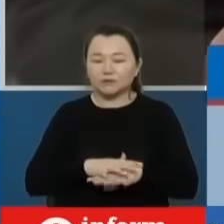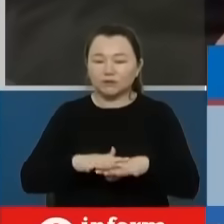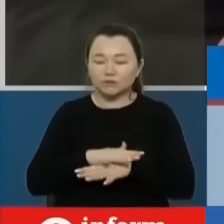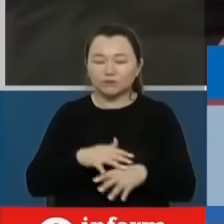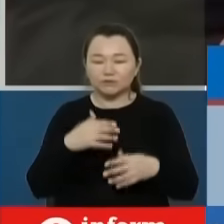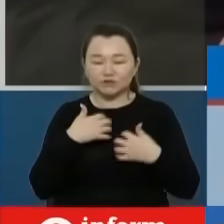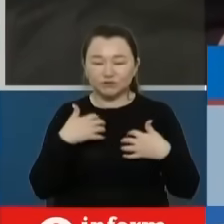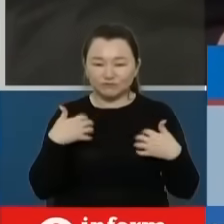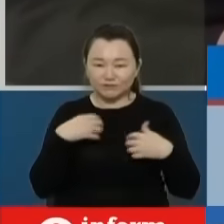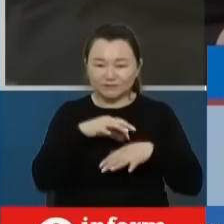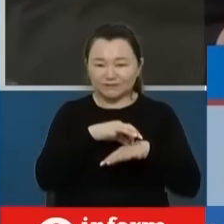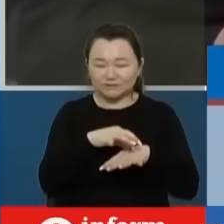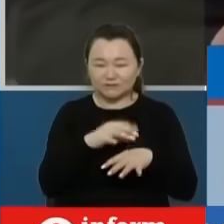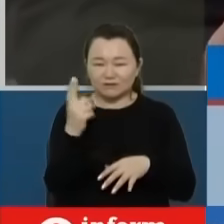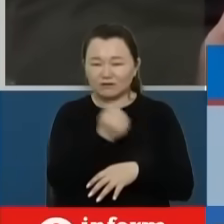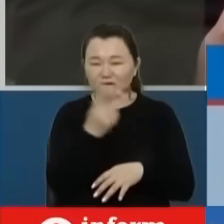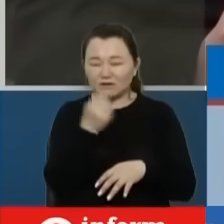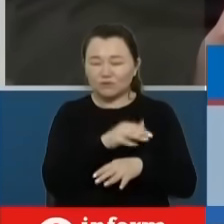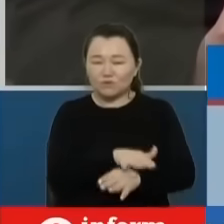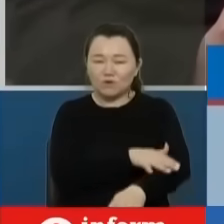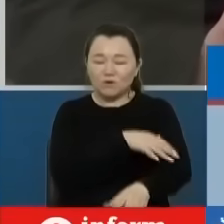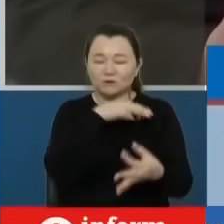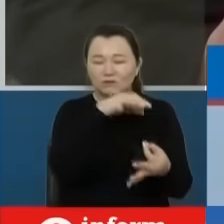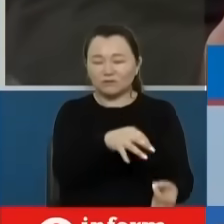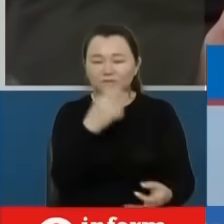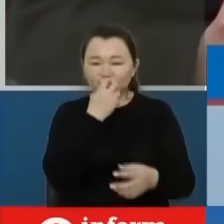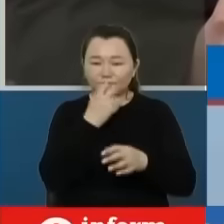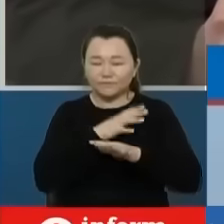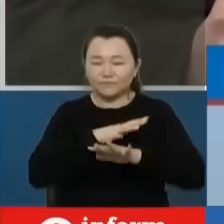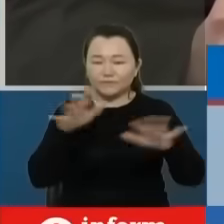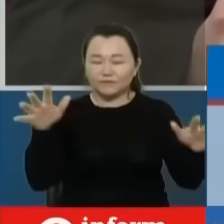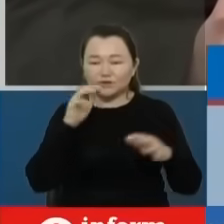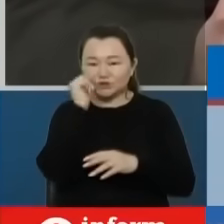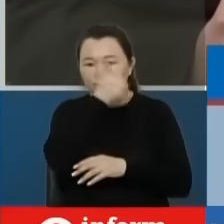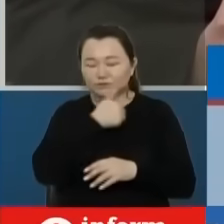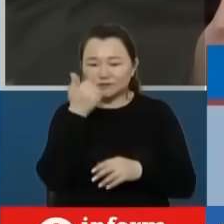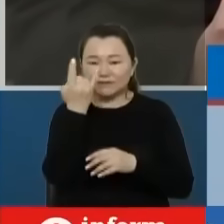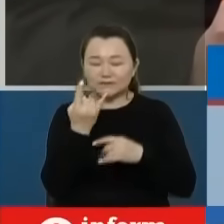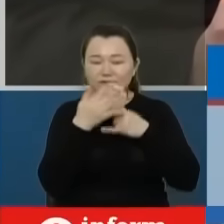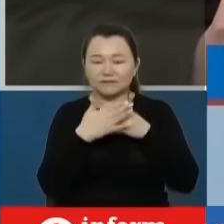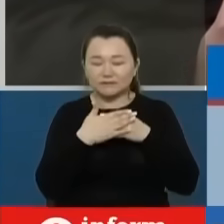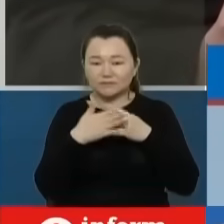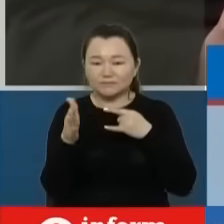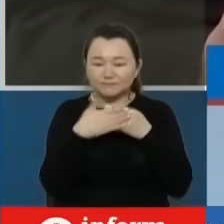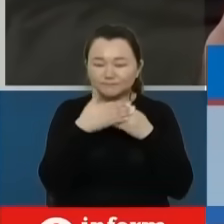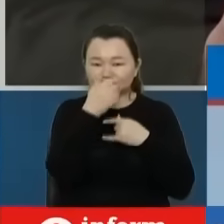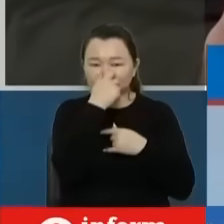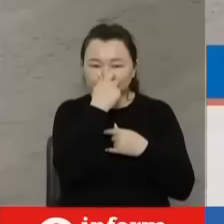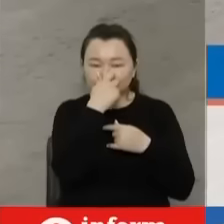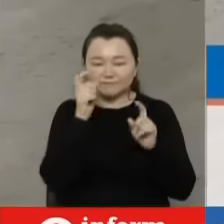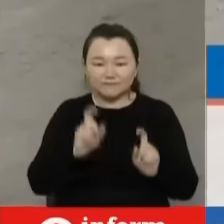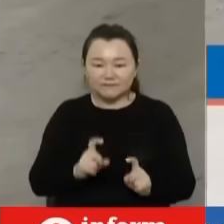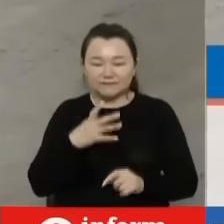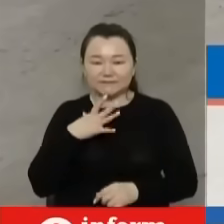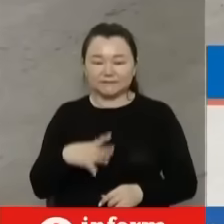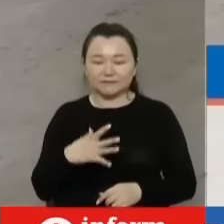мал терісі апталап сасып жатады. Соның салдарынан жылдың 3 мезгілінде үйдің есік терезесін қымтап отыруға мәжбүрміз, дейді.